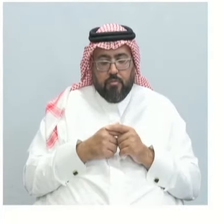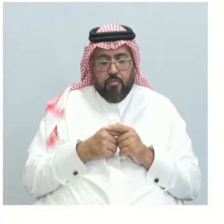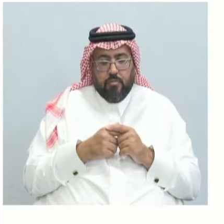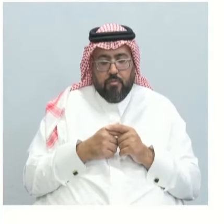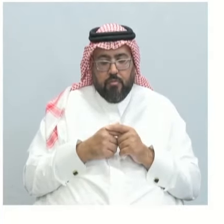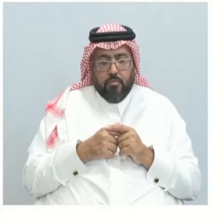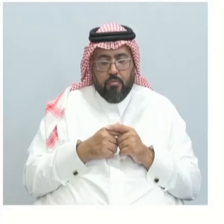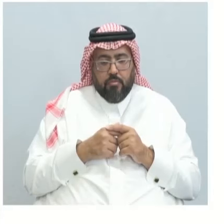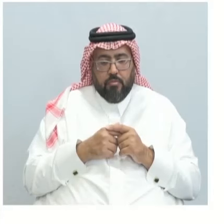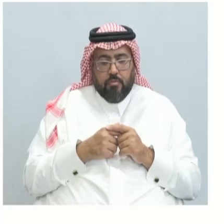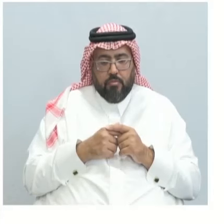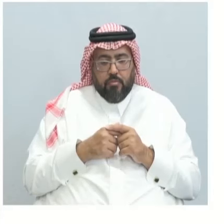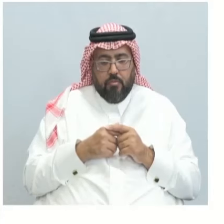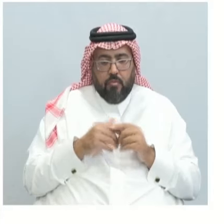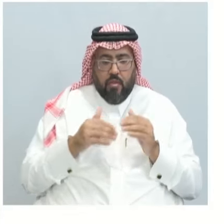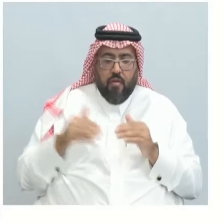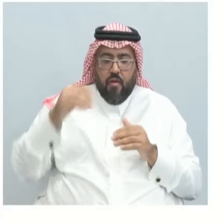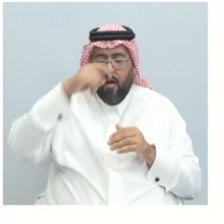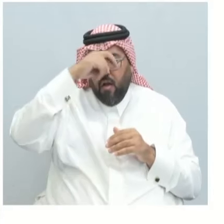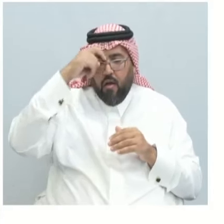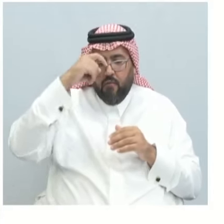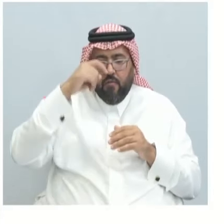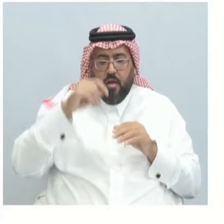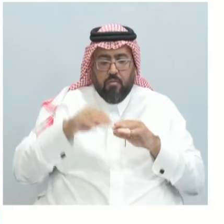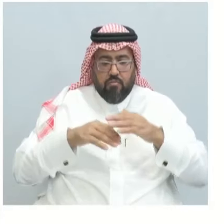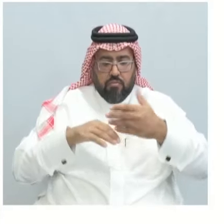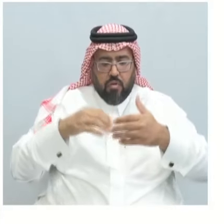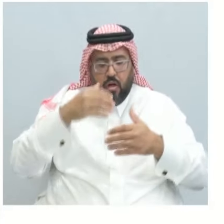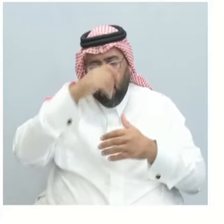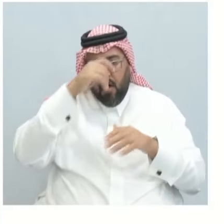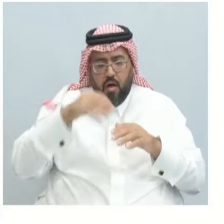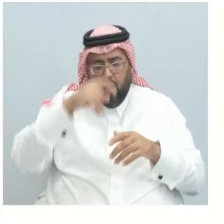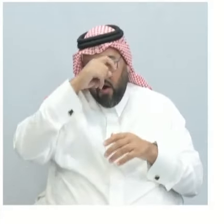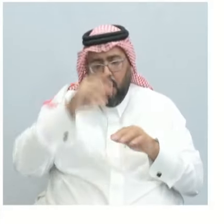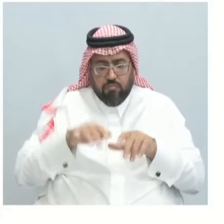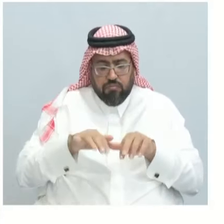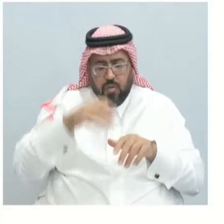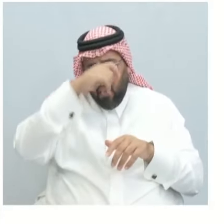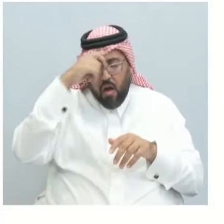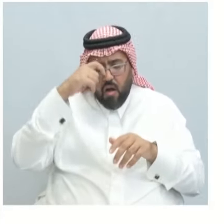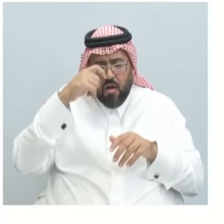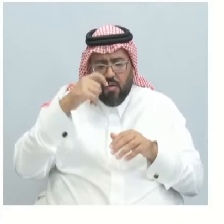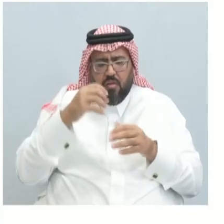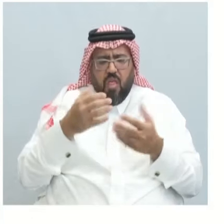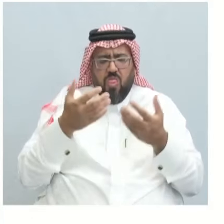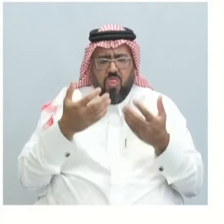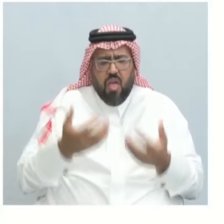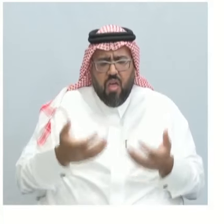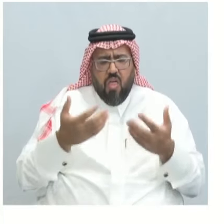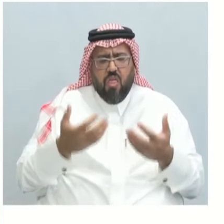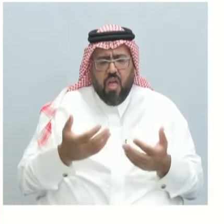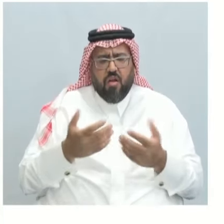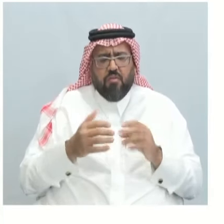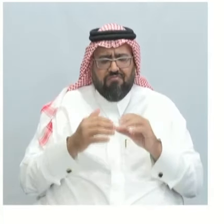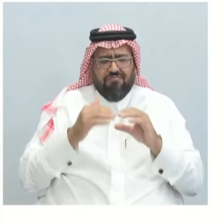بالمشكله يؤدي ارتفاع درجه حراره الحاسب الى بطا ادائه ومشاكل اخرى اذا كان الامر